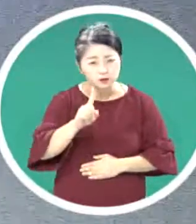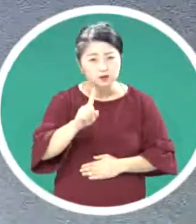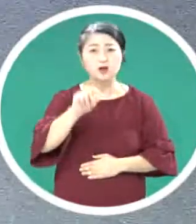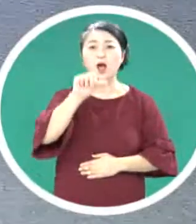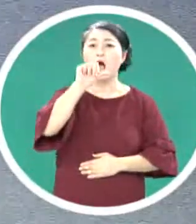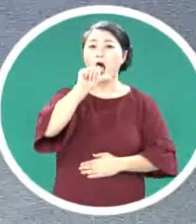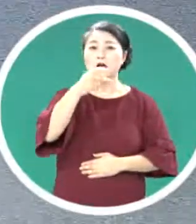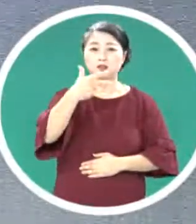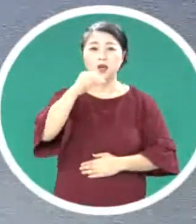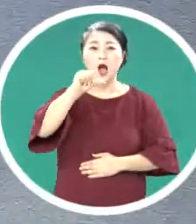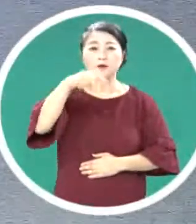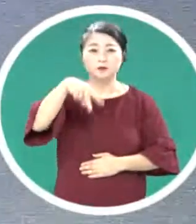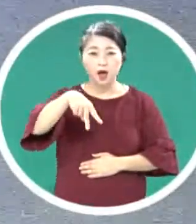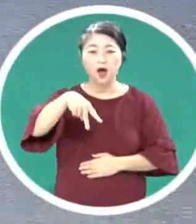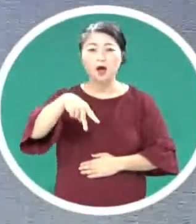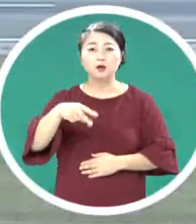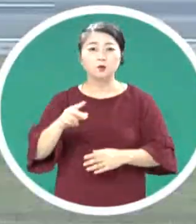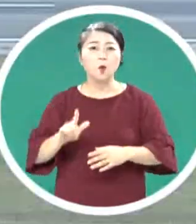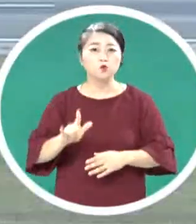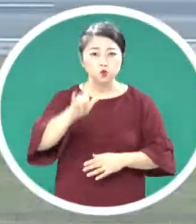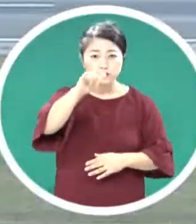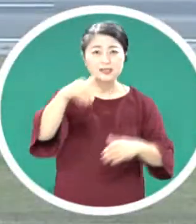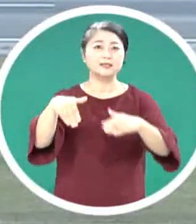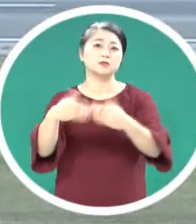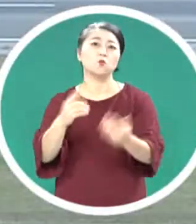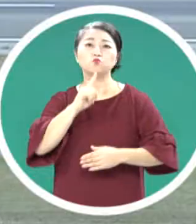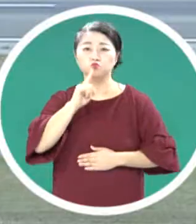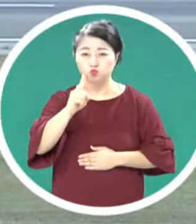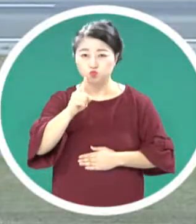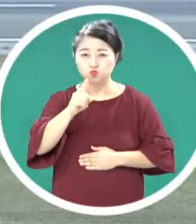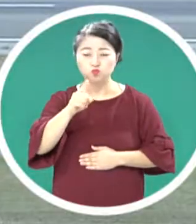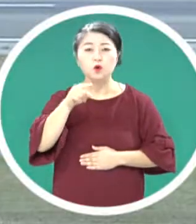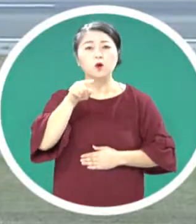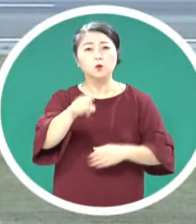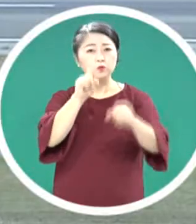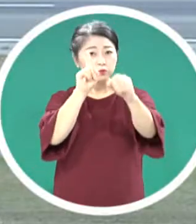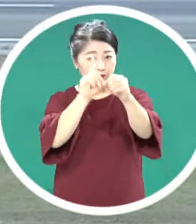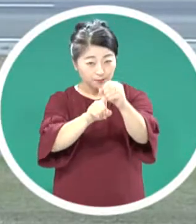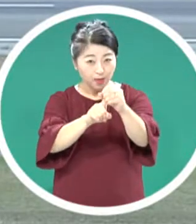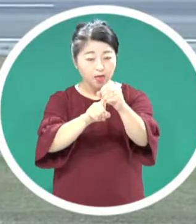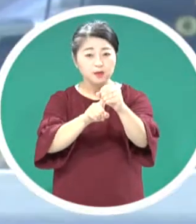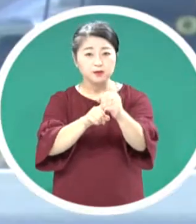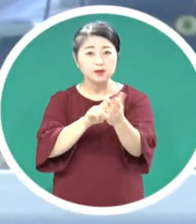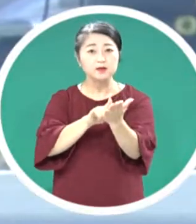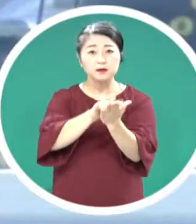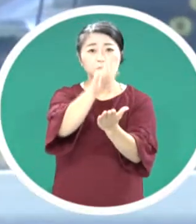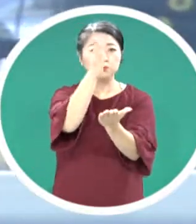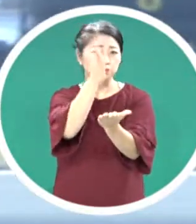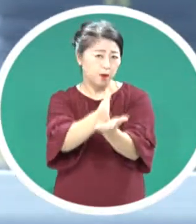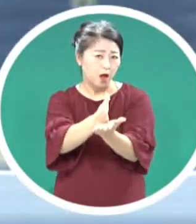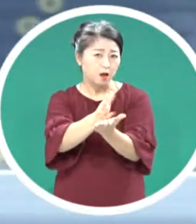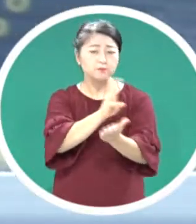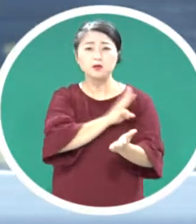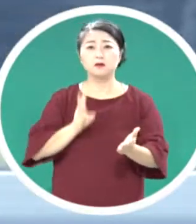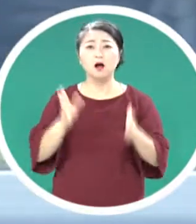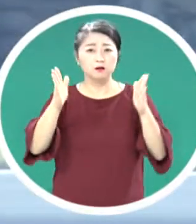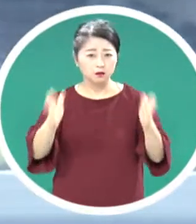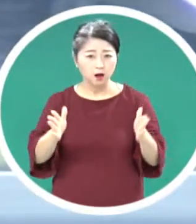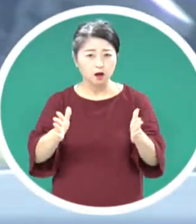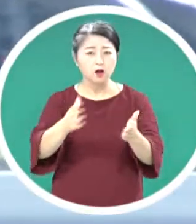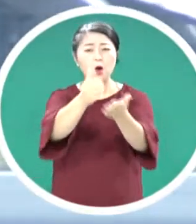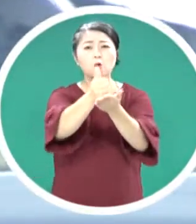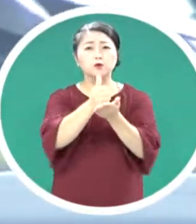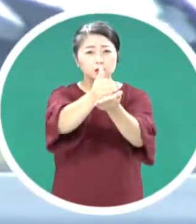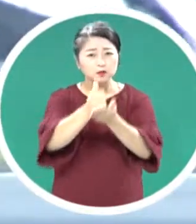屋那航空機事故。事故発生直後から滑走路が3日間閉鎖、欠航の